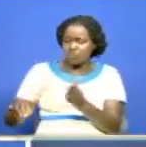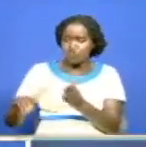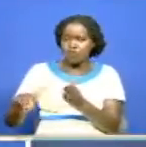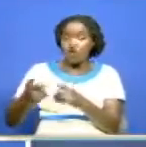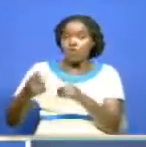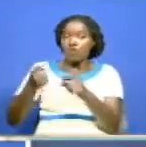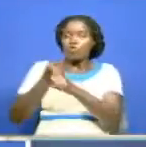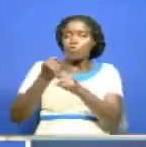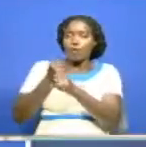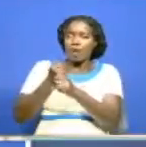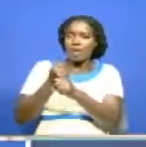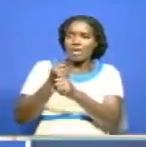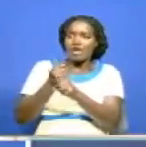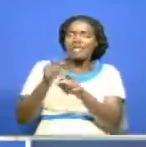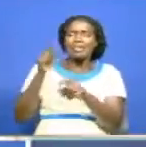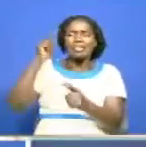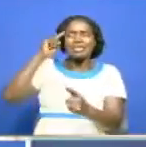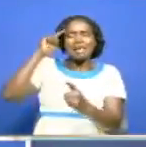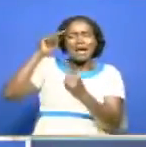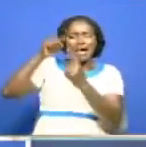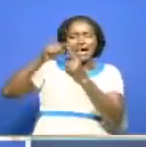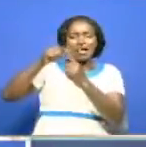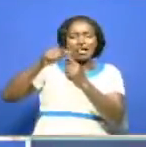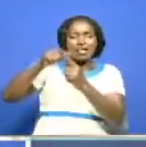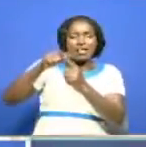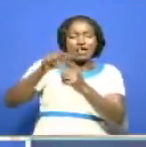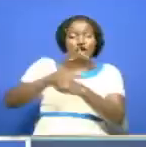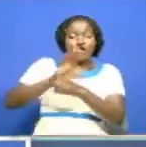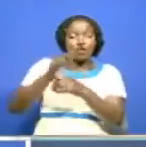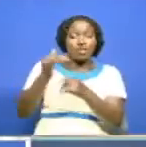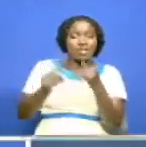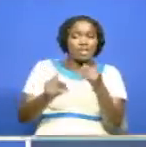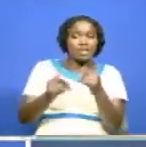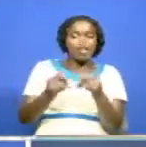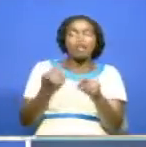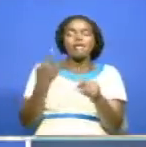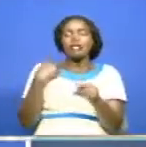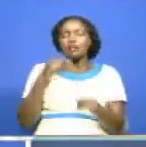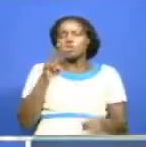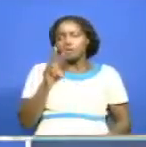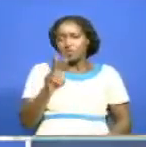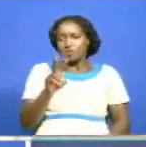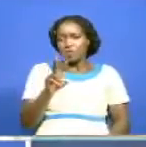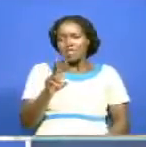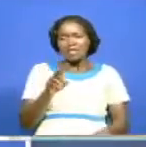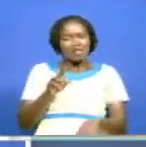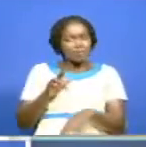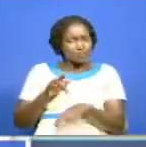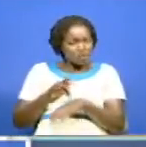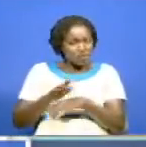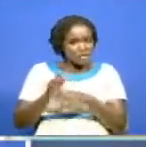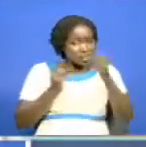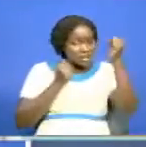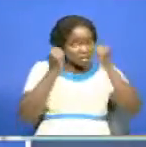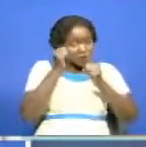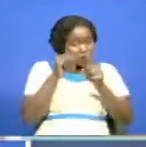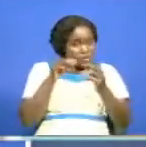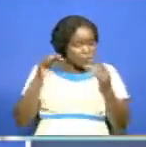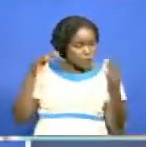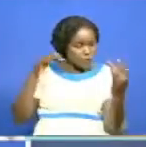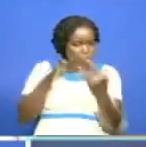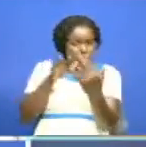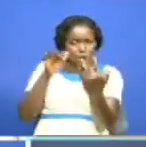la corona liishe. La pili, tukasema basi wakati unatuma yule jeshi vitani, kuna vitu mbili